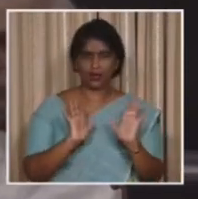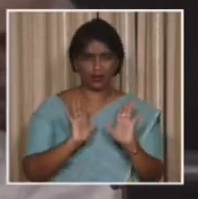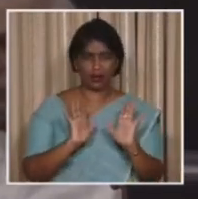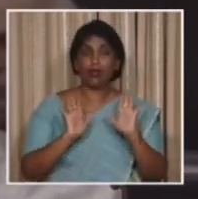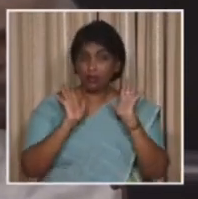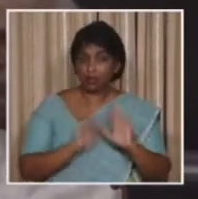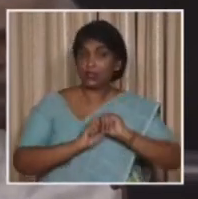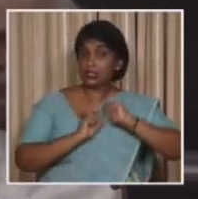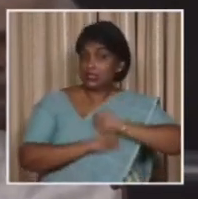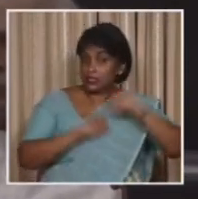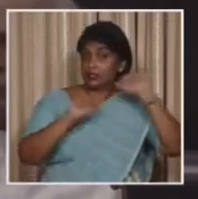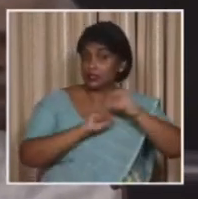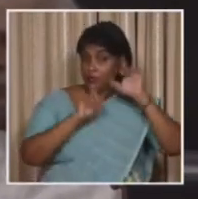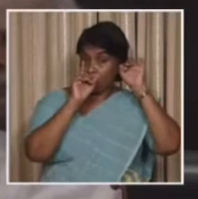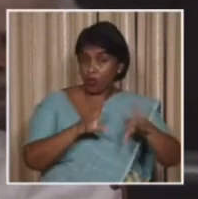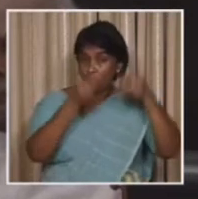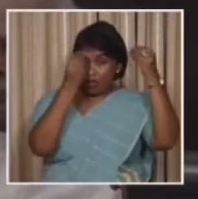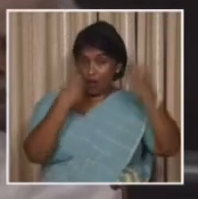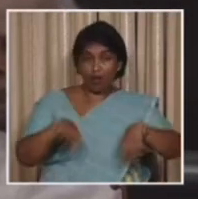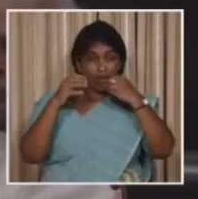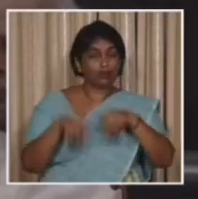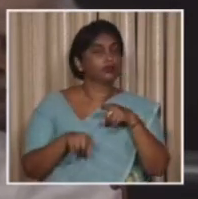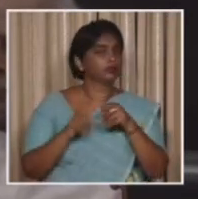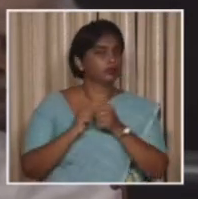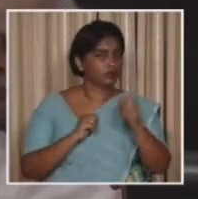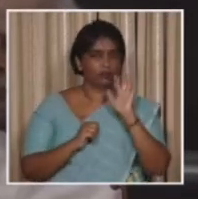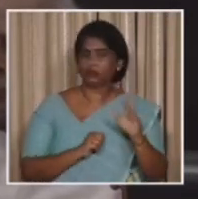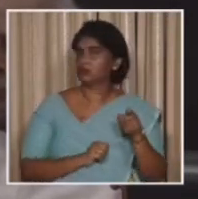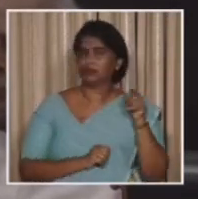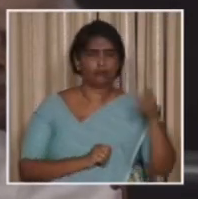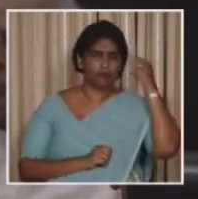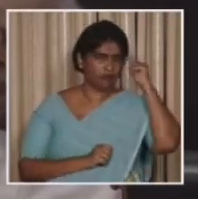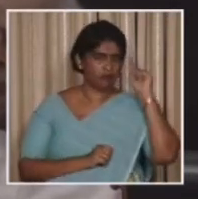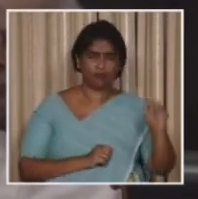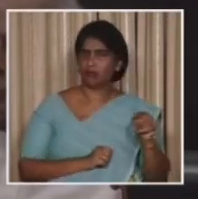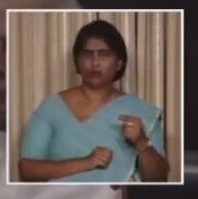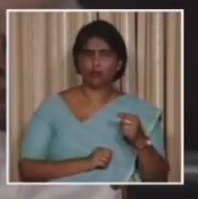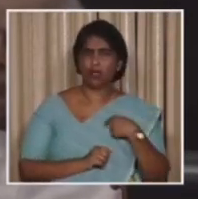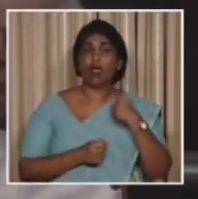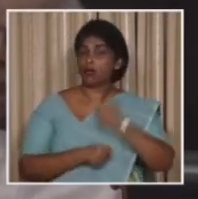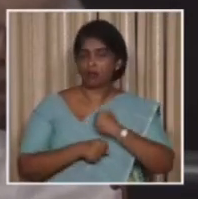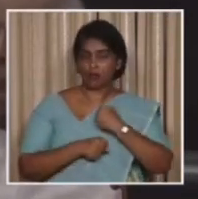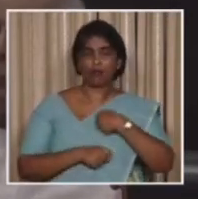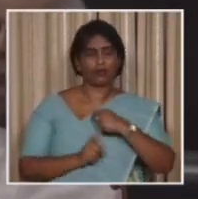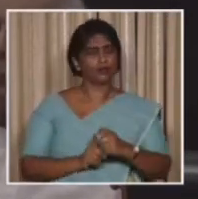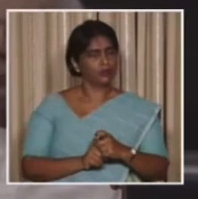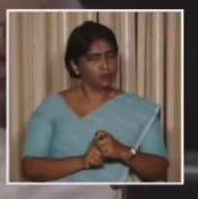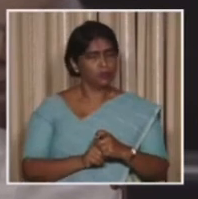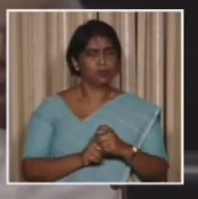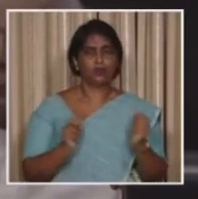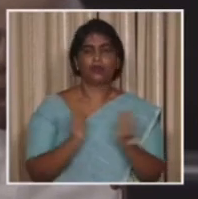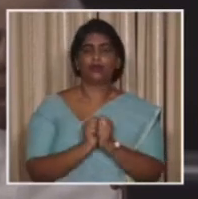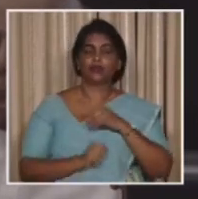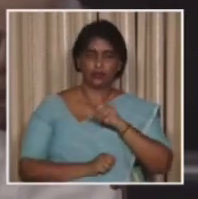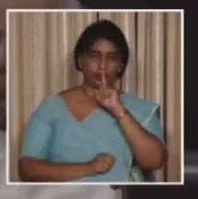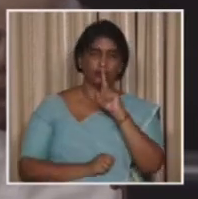මේ උද්ඝෝෂණ මාර්ගයෙන් මේවා කඩාකප්පල් කරන්නට යනවා නම් ඒ පිළිබඳ මේ ආණ්ඩුව තදින් ක්‍රියා කරනවා කියලා මම